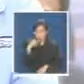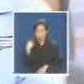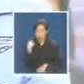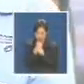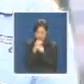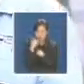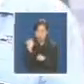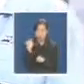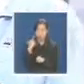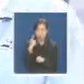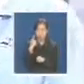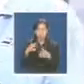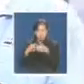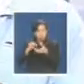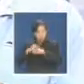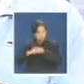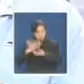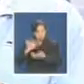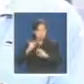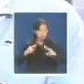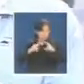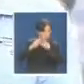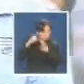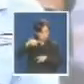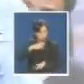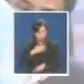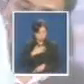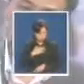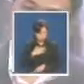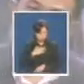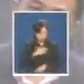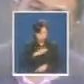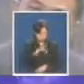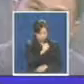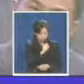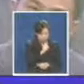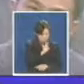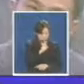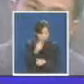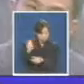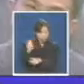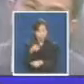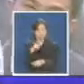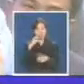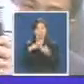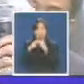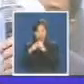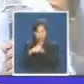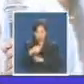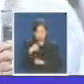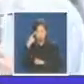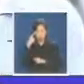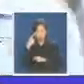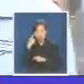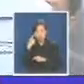าจะกระทรวงไหนผมไม่ปล่อยผ่านนะครับเพราะว่าผมไม่คิดจะเอาเรื่องอย่างนี้มาแลกกันนะครับแต่ถามว่าผ